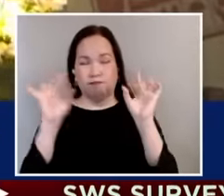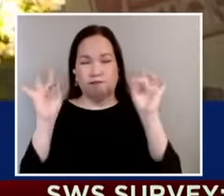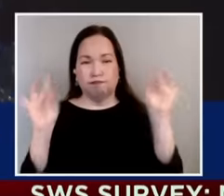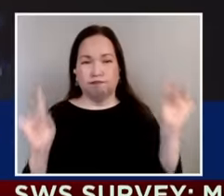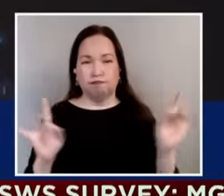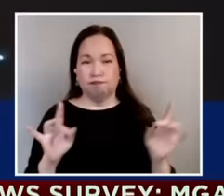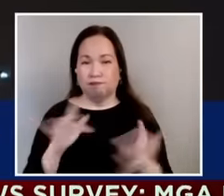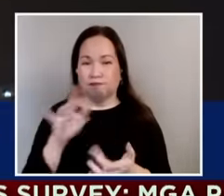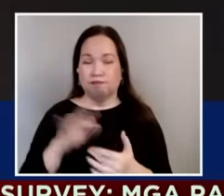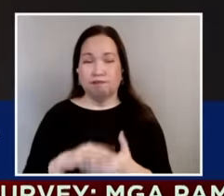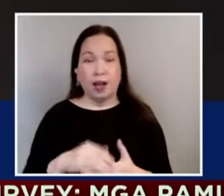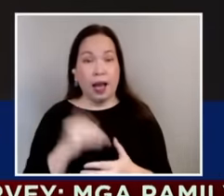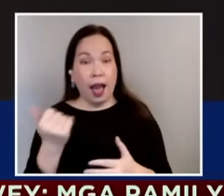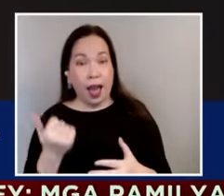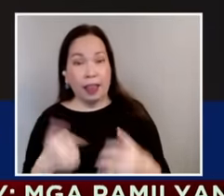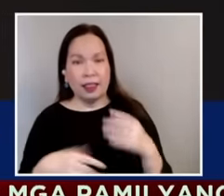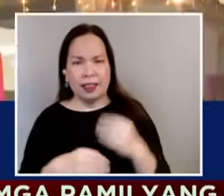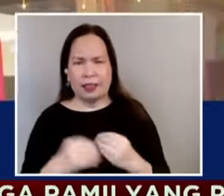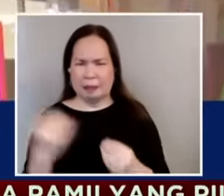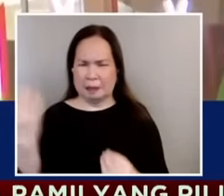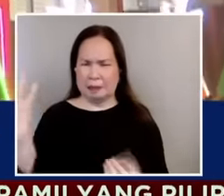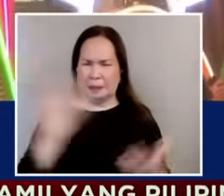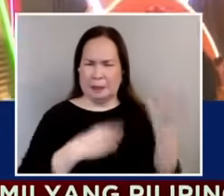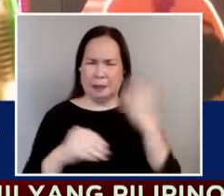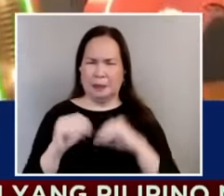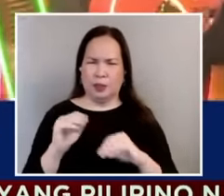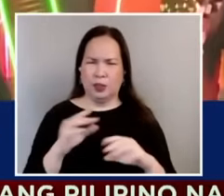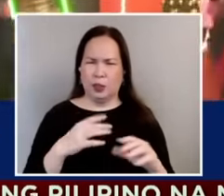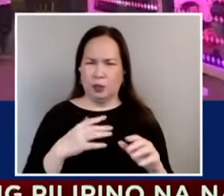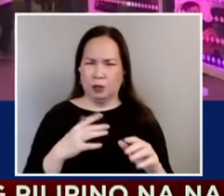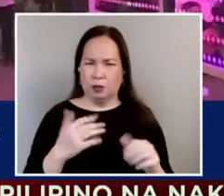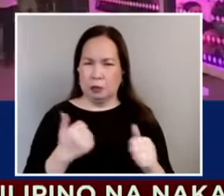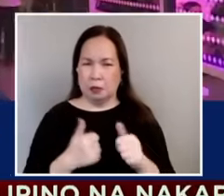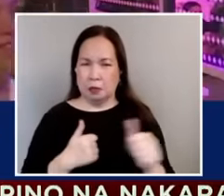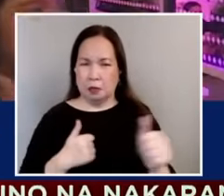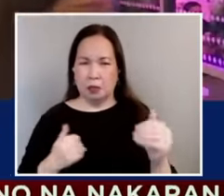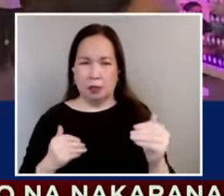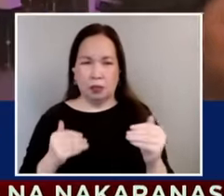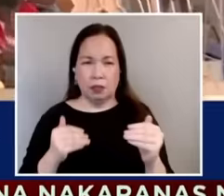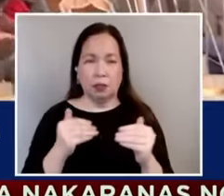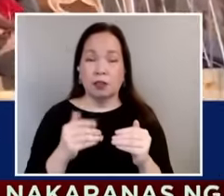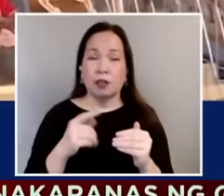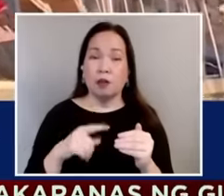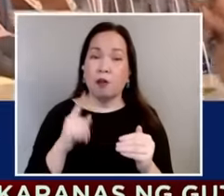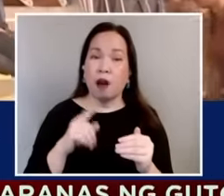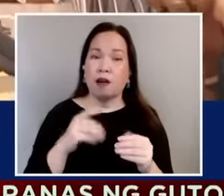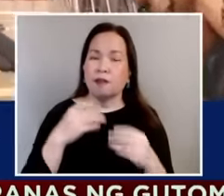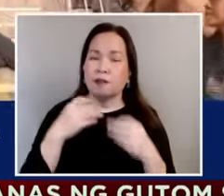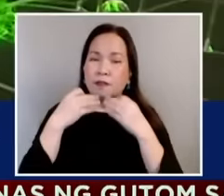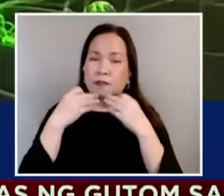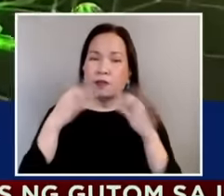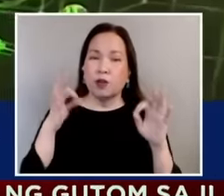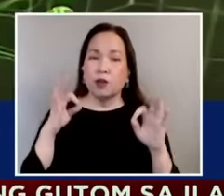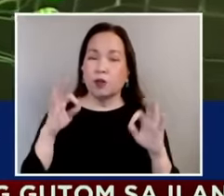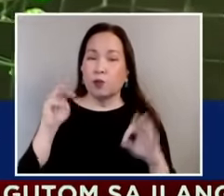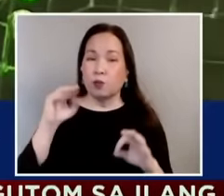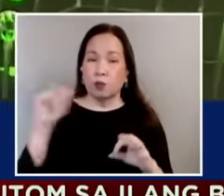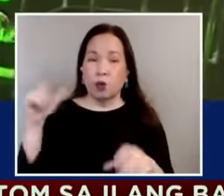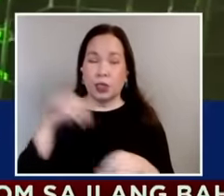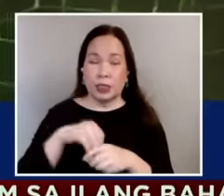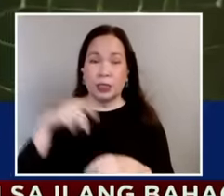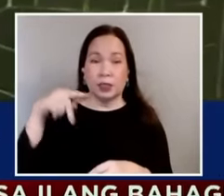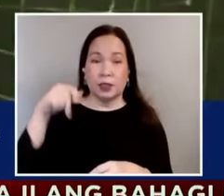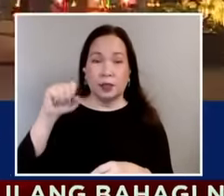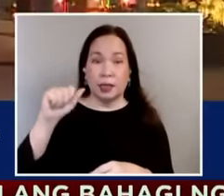sa paningninga ng dekorasyong pamasko na tinatawag na Night of Lights ang isang kilalang mall sa Pasay City. Nasa